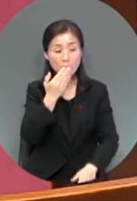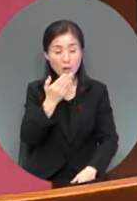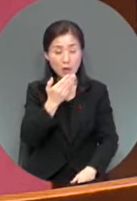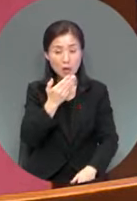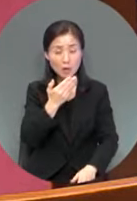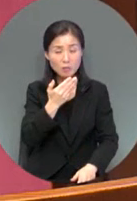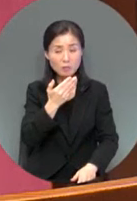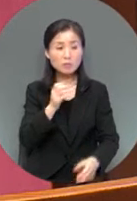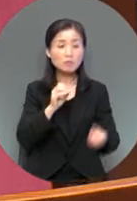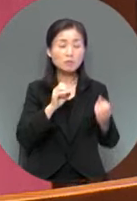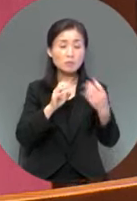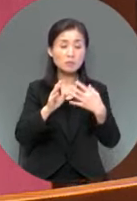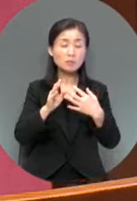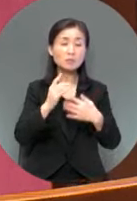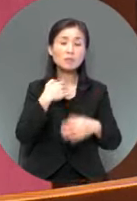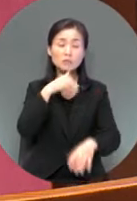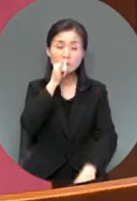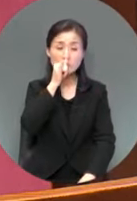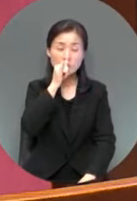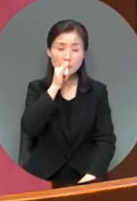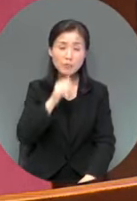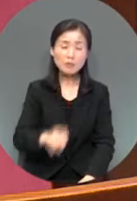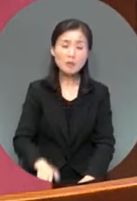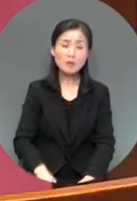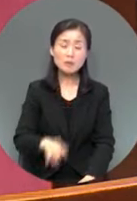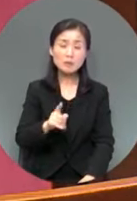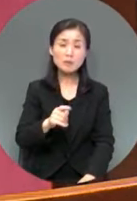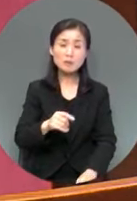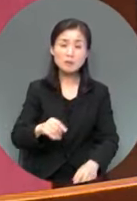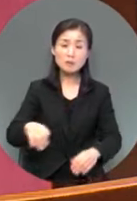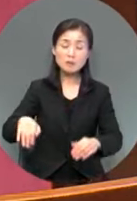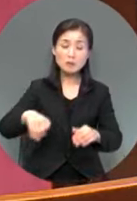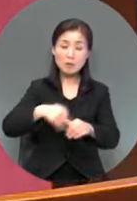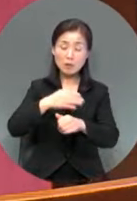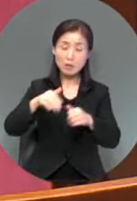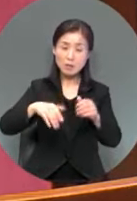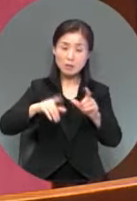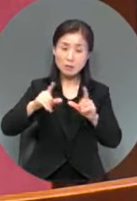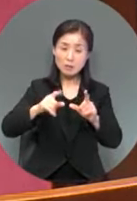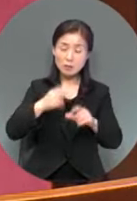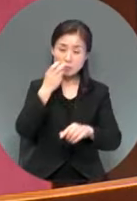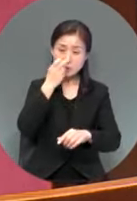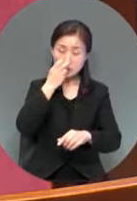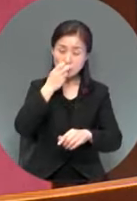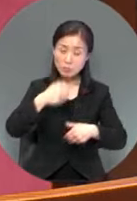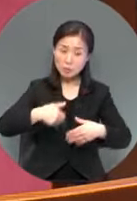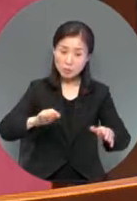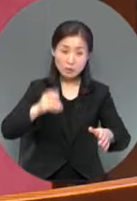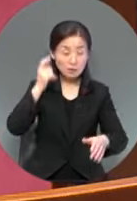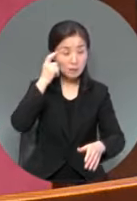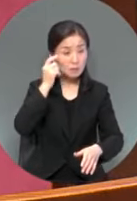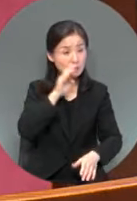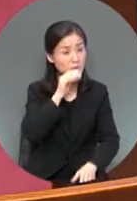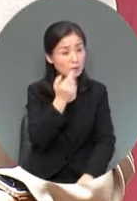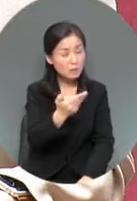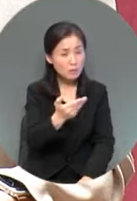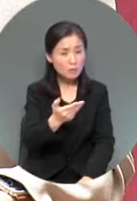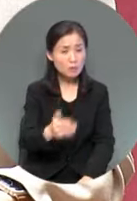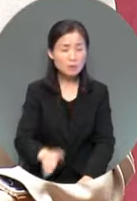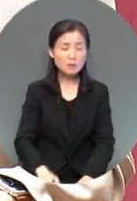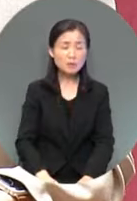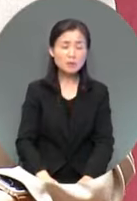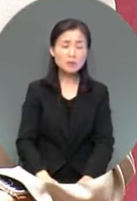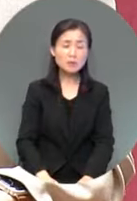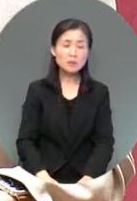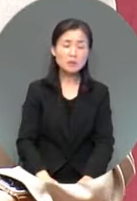봤습니다. 여전히 이 사안이 수사할 필요도 가치도 없다고 생각하시는 입장이십니까? 개별 사안에서